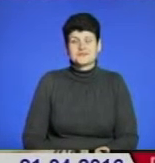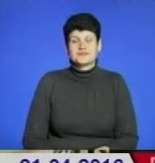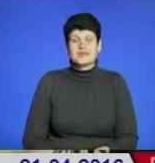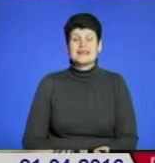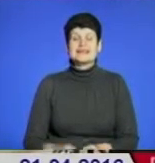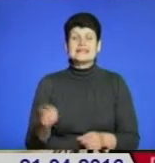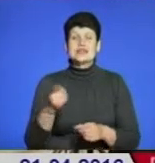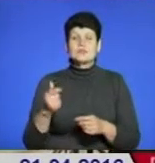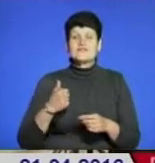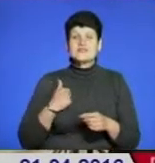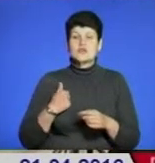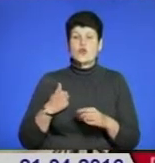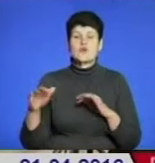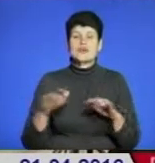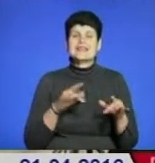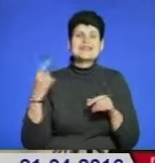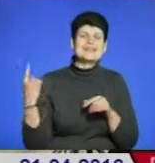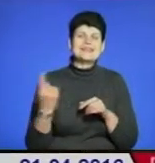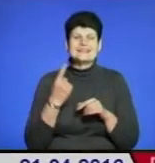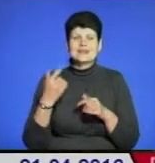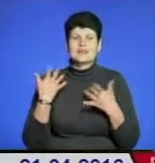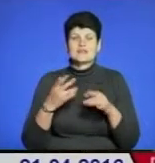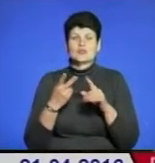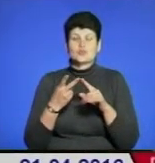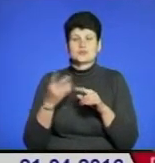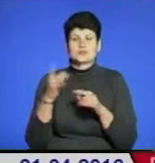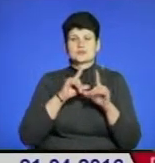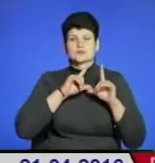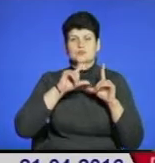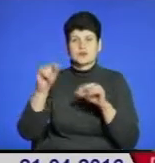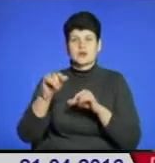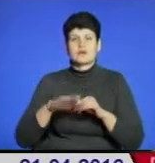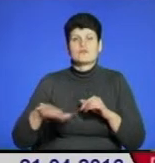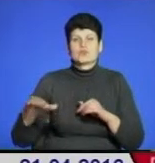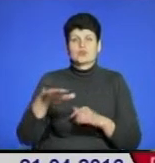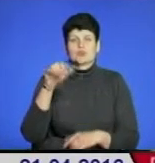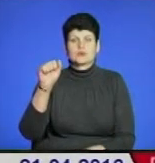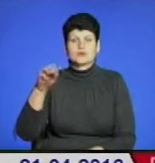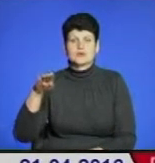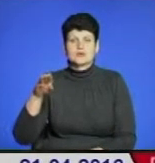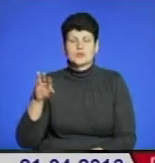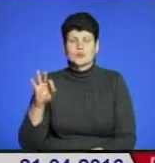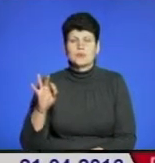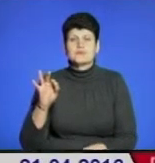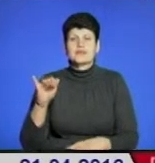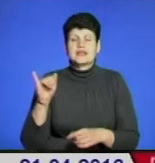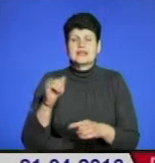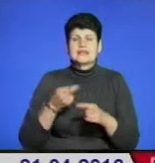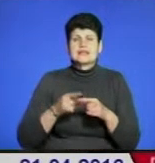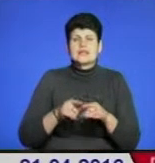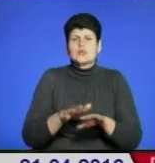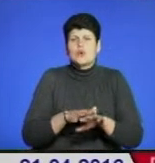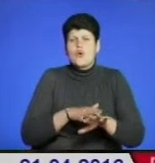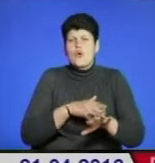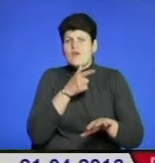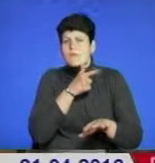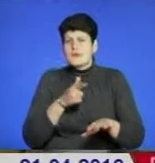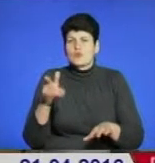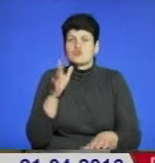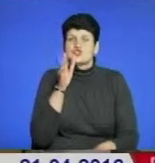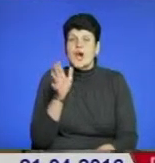Тернопільський військовий оркестр – єдиний, який вже вдруге поїхав в зону антитерористичної операції на такий довгий період